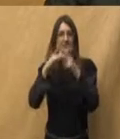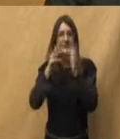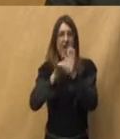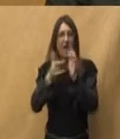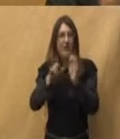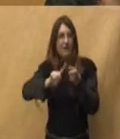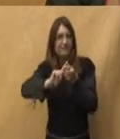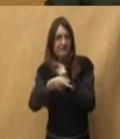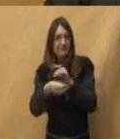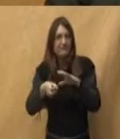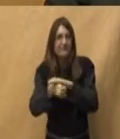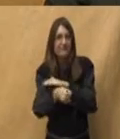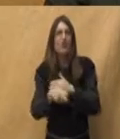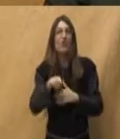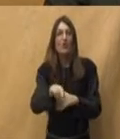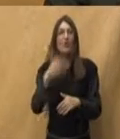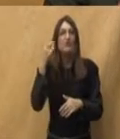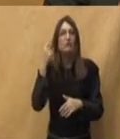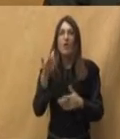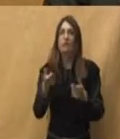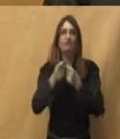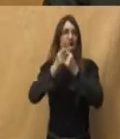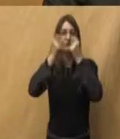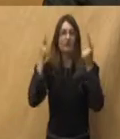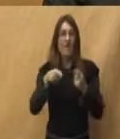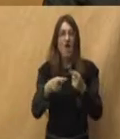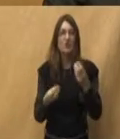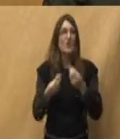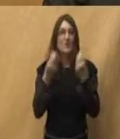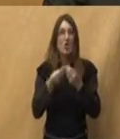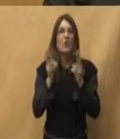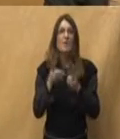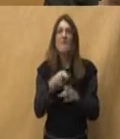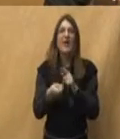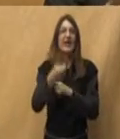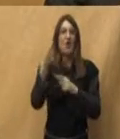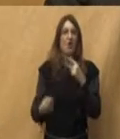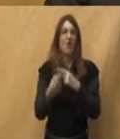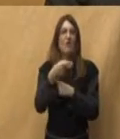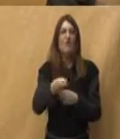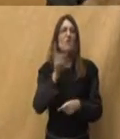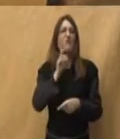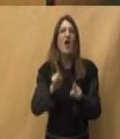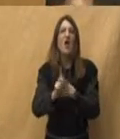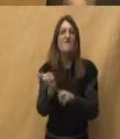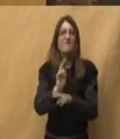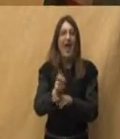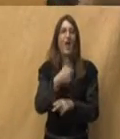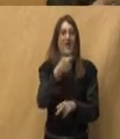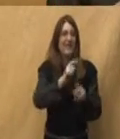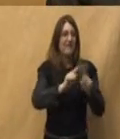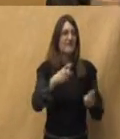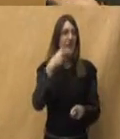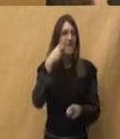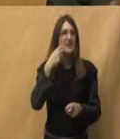što je bio svojevrsni presedan, jer se tako nešto rijetko događa. Radi se o običnom falsifikatu. Dakle, umjesto jedne vrste mesa